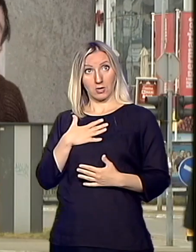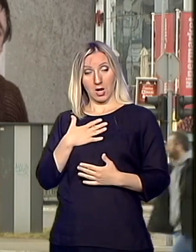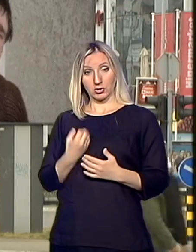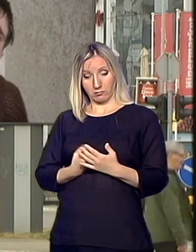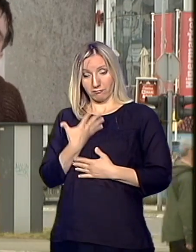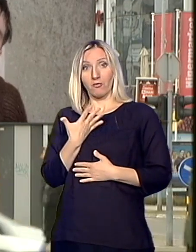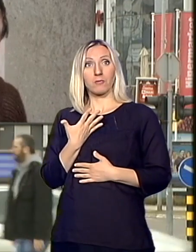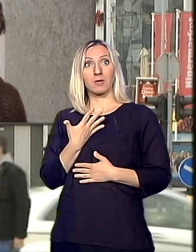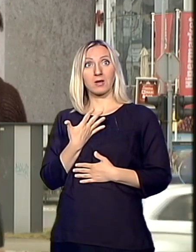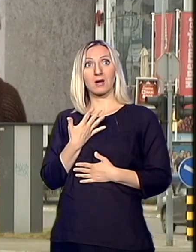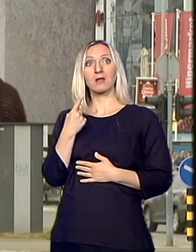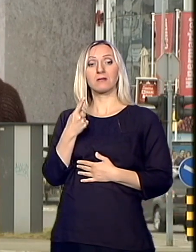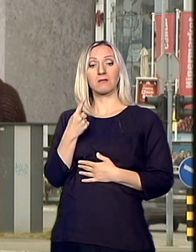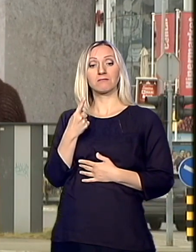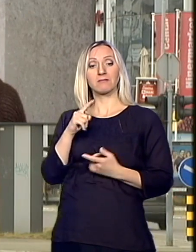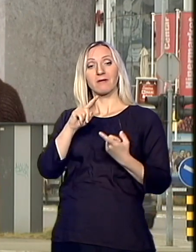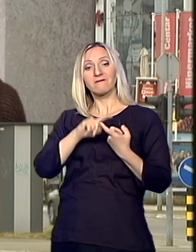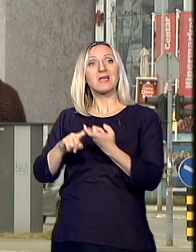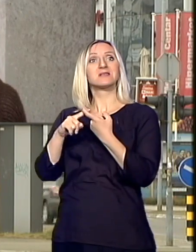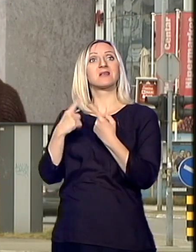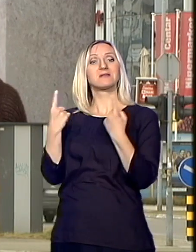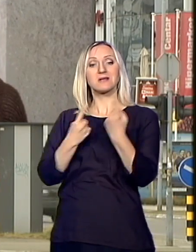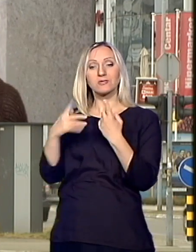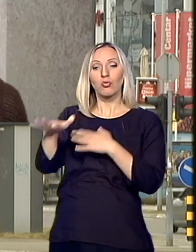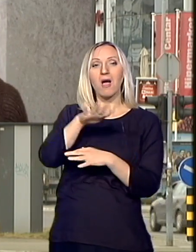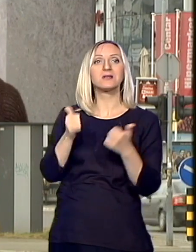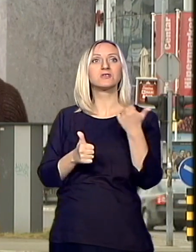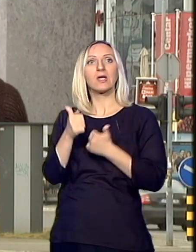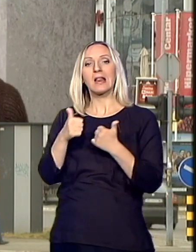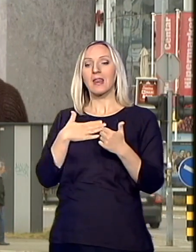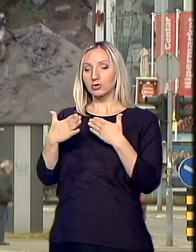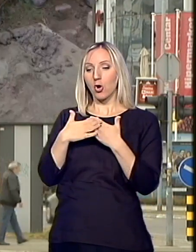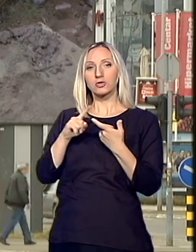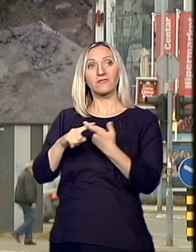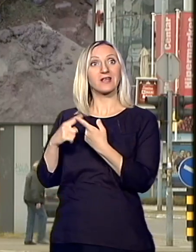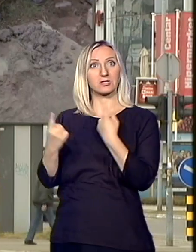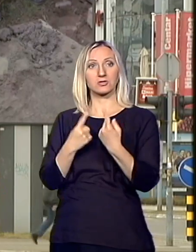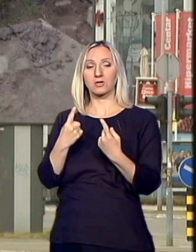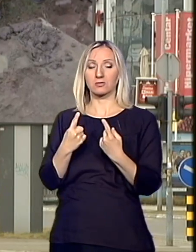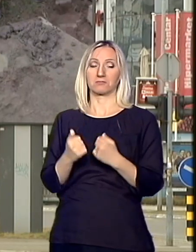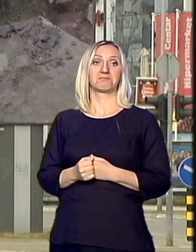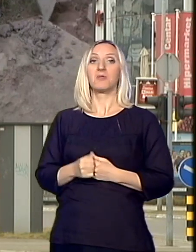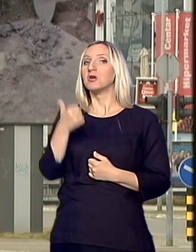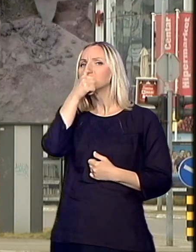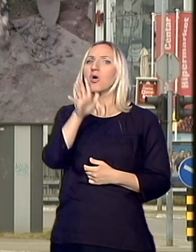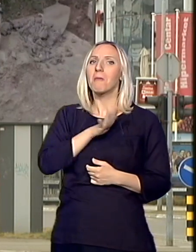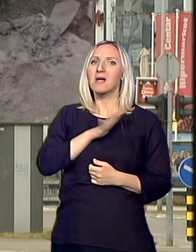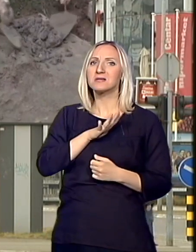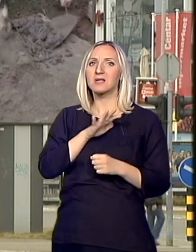ili zapravo naš odnos prema tim okolnostima? Šta je opasnije, slomljeno telo ili slomljeno